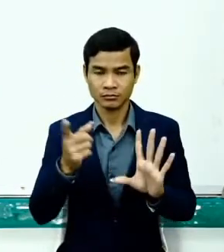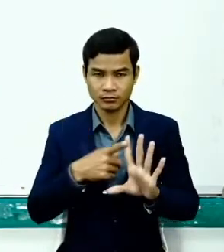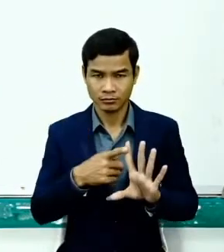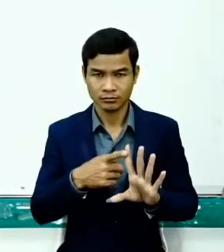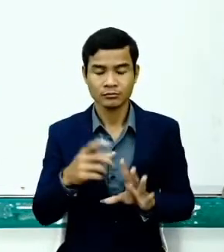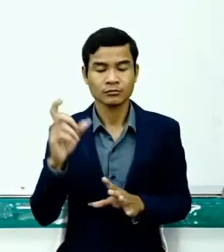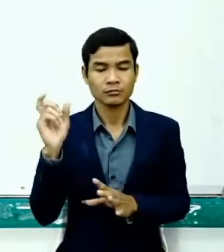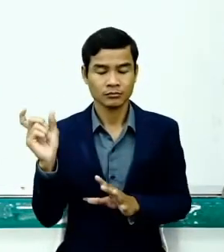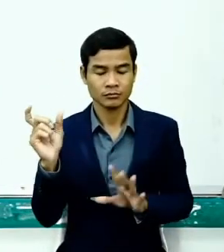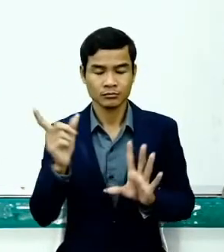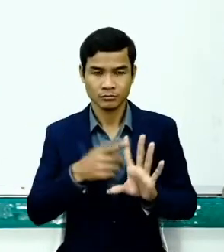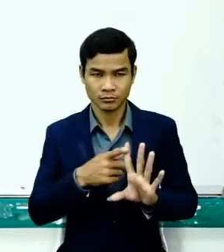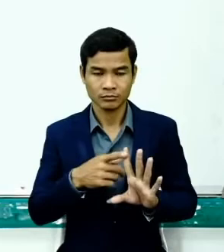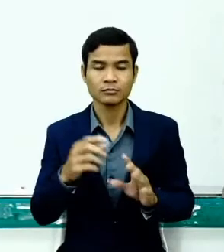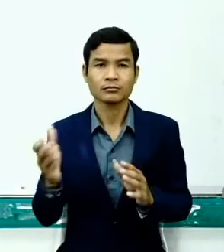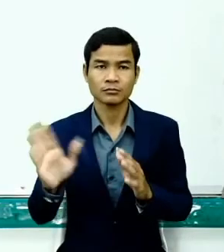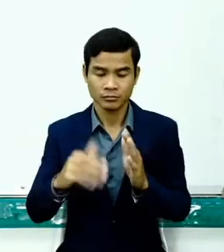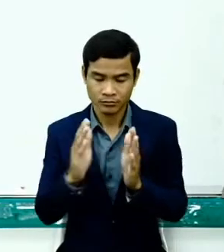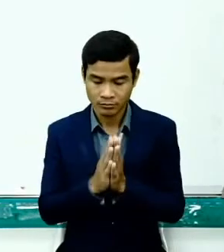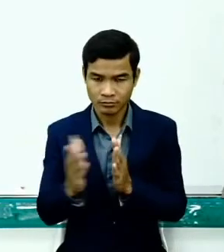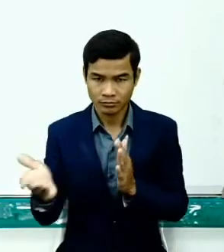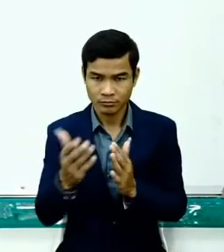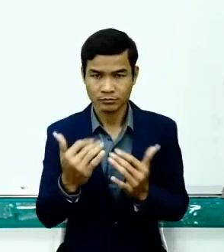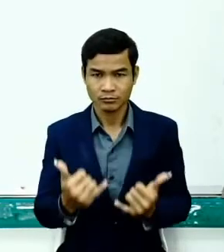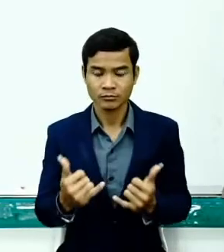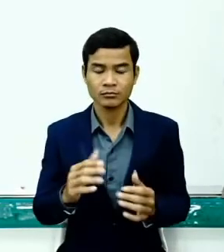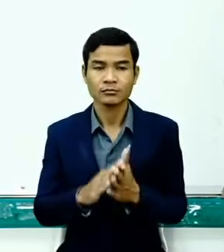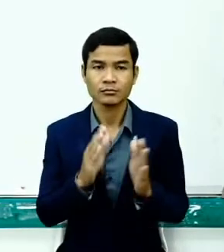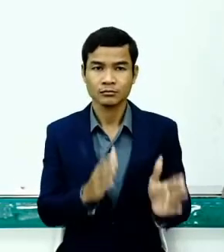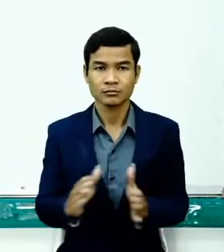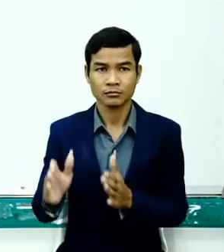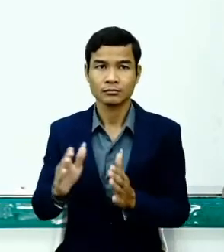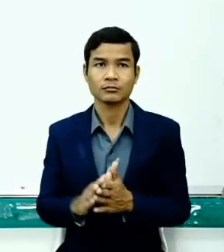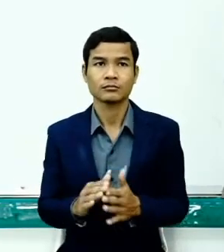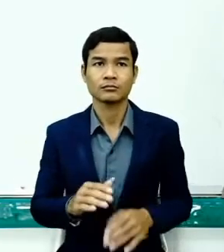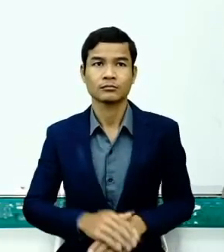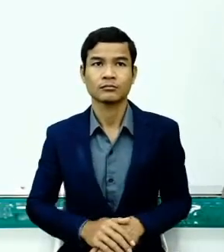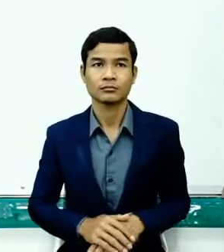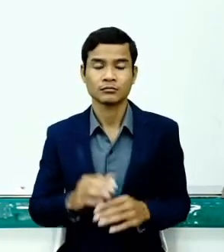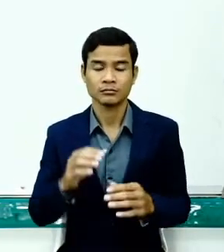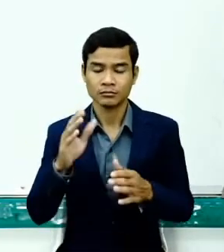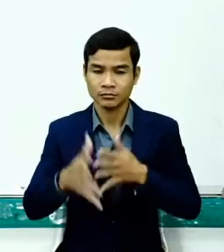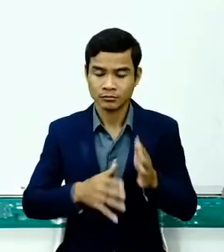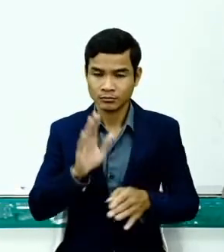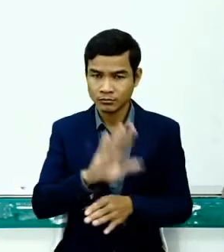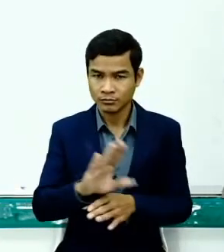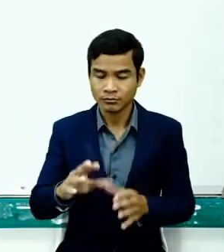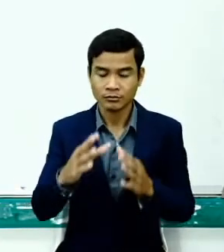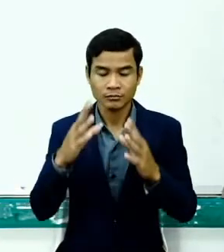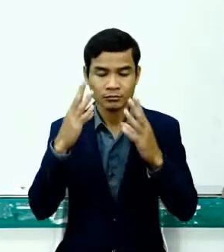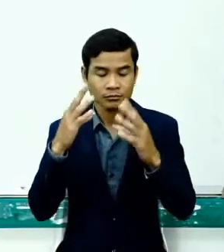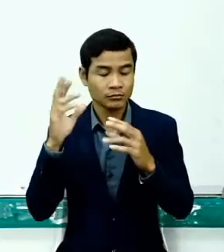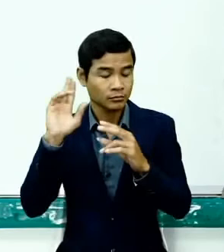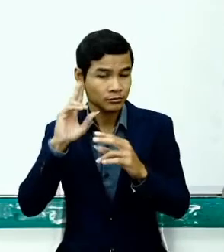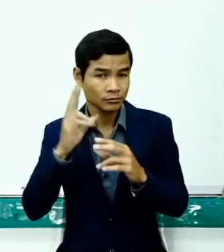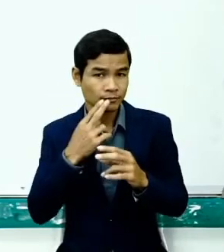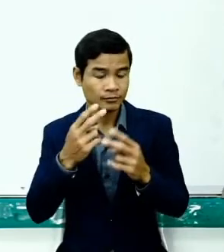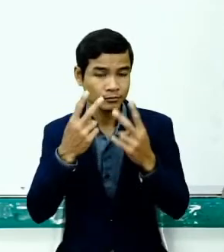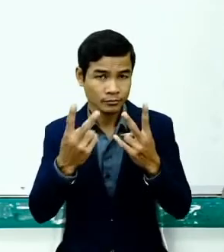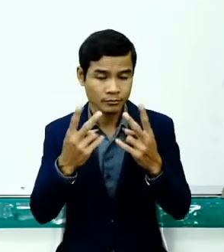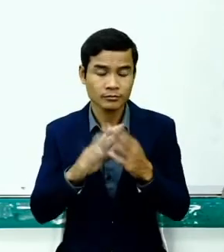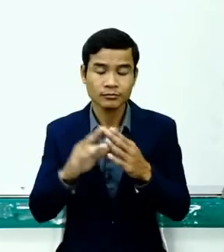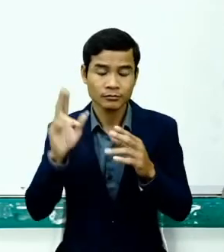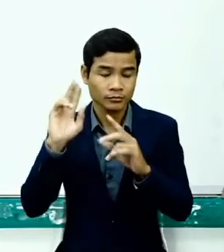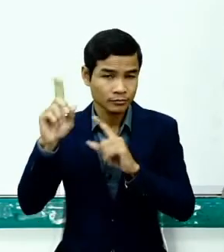ហៃចាអរគុណកូនឥឡូវកូនកូនត្រៀមខ្លួនចាធ្វើដោយខ្លួនឯងដោយកូនបិទភ្នែកទាំងអស់គ្នា